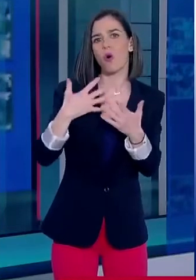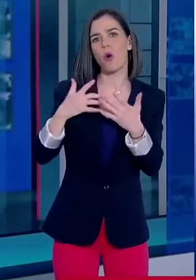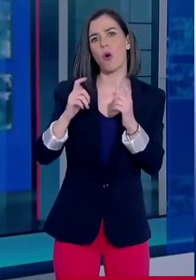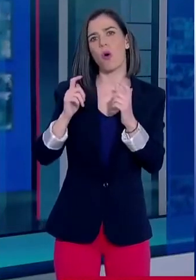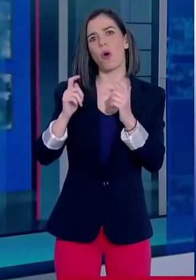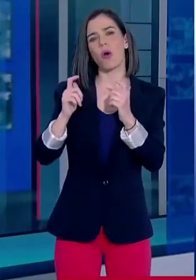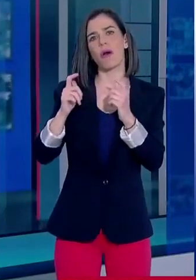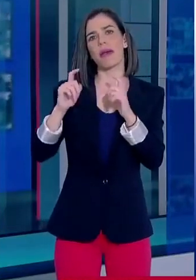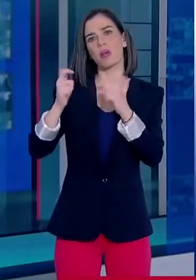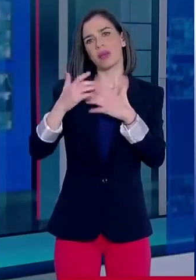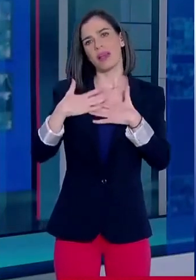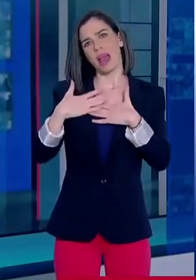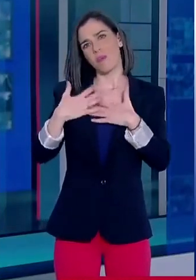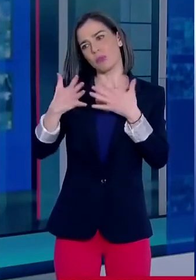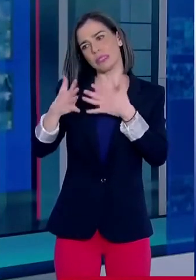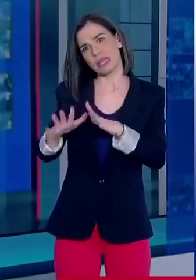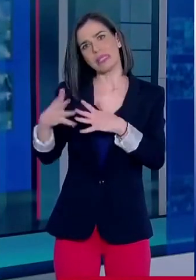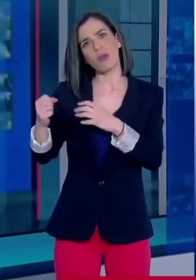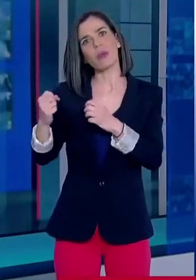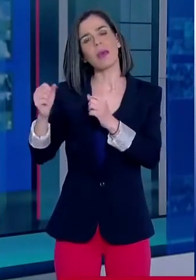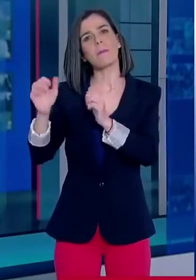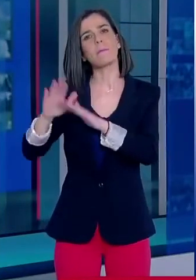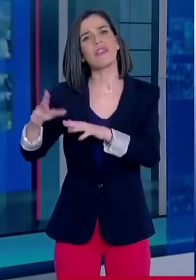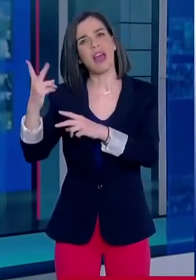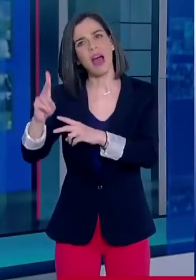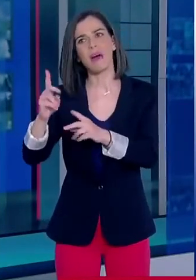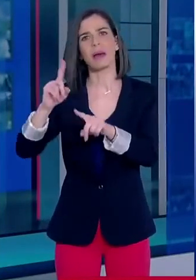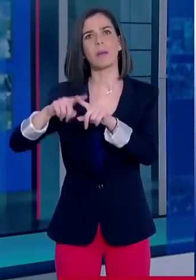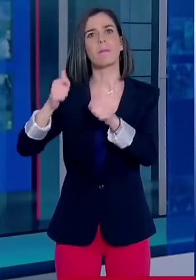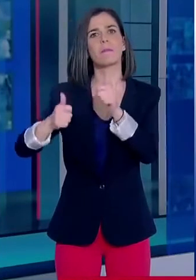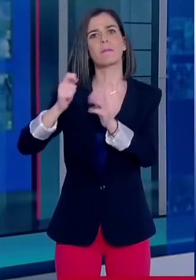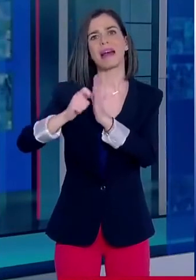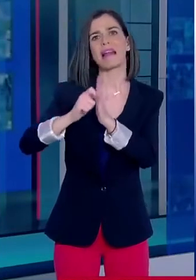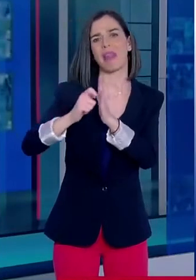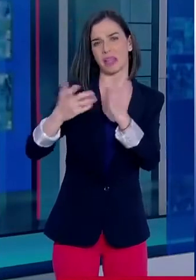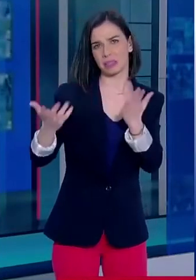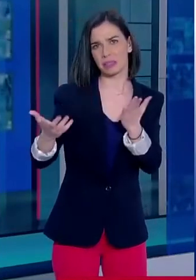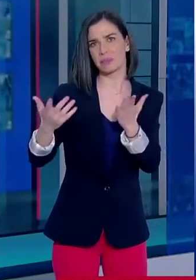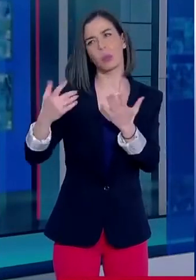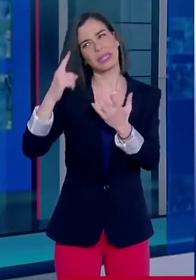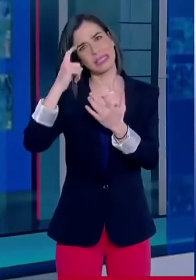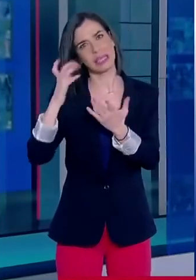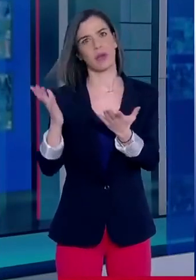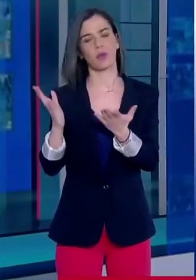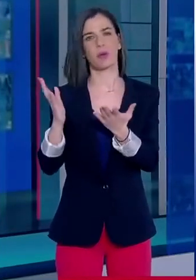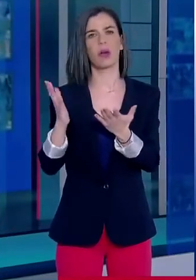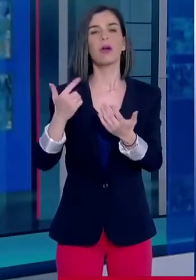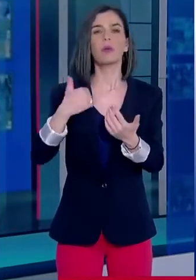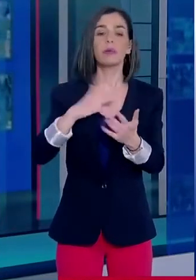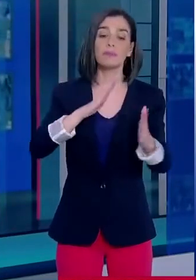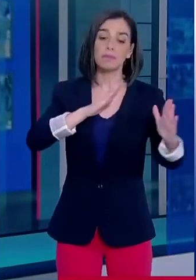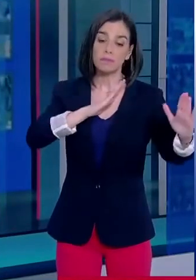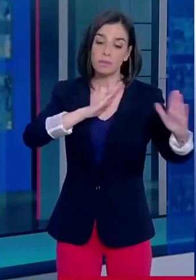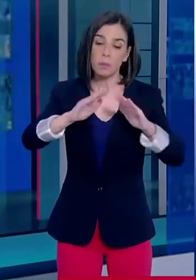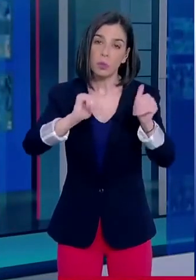υπάρχουν άνθρωποι και φίλοι οι οποίοι έχουν τα παιδιά τους να δίνουν πανελλαδικές, και θεωρώ ότι θα γίνει με τη μέγιστη δυνατή προστασία